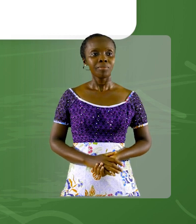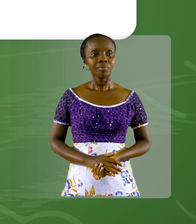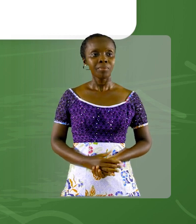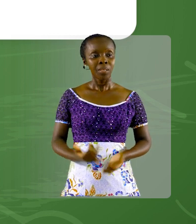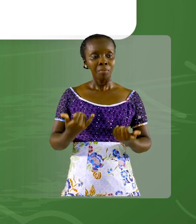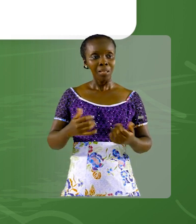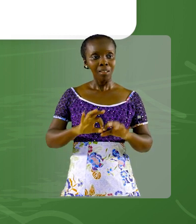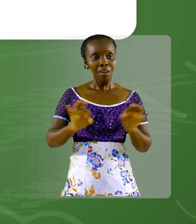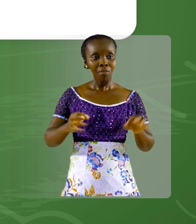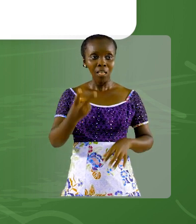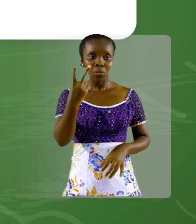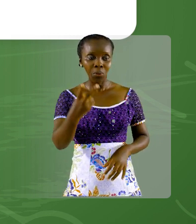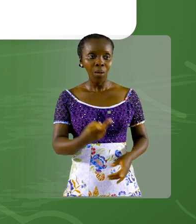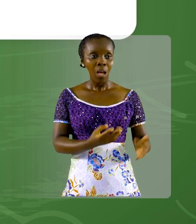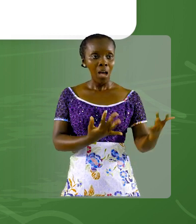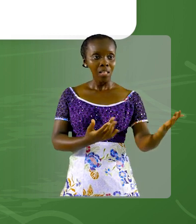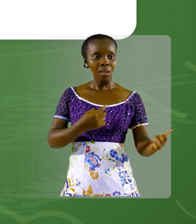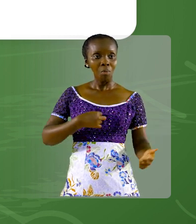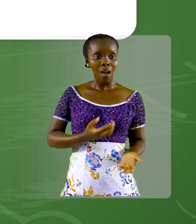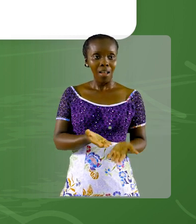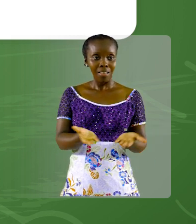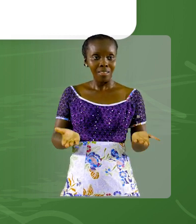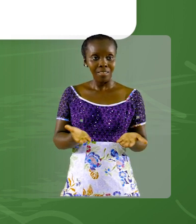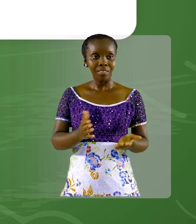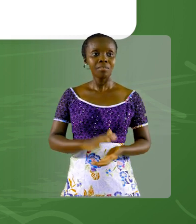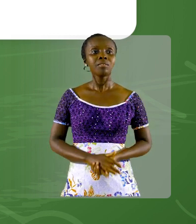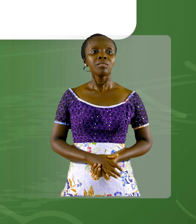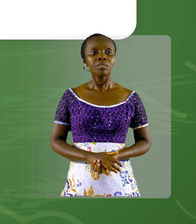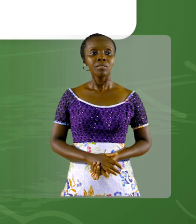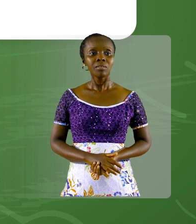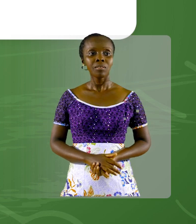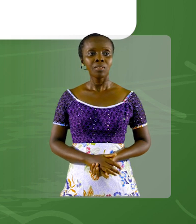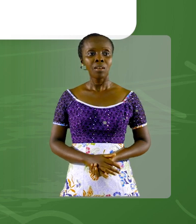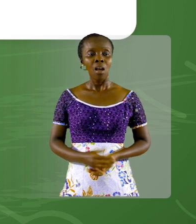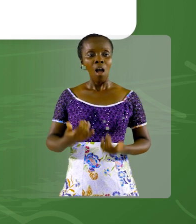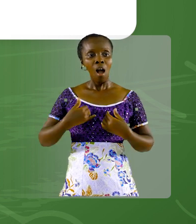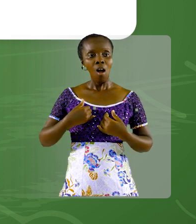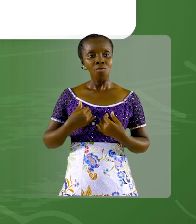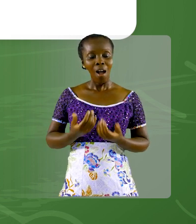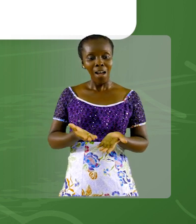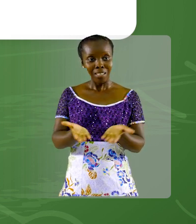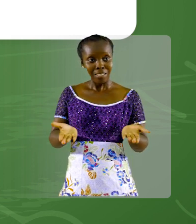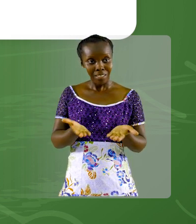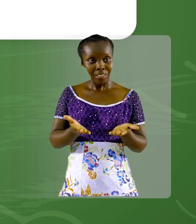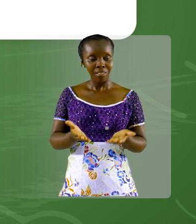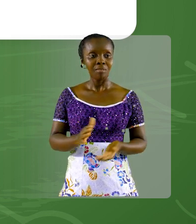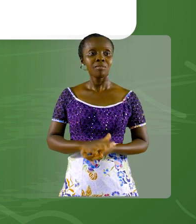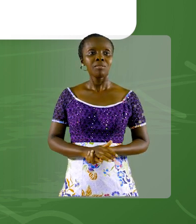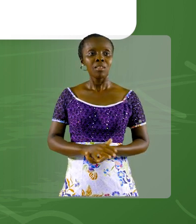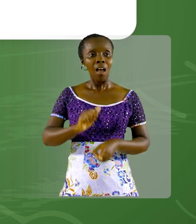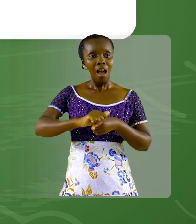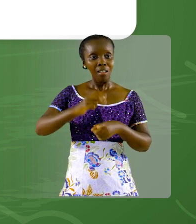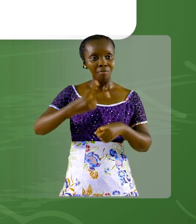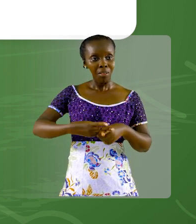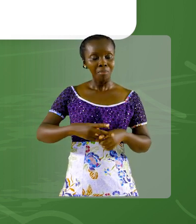La seconde phrase, attends-moi ici. Nous avons ici, qui est l'adverbe.